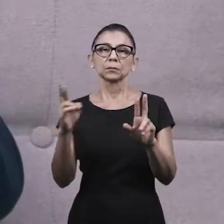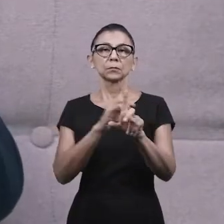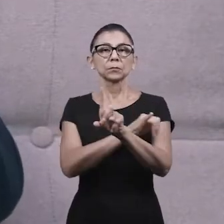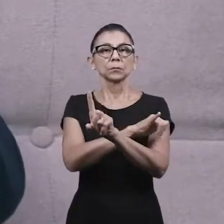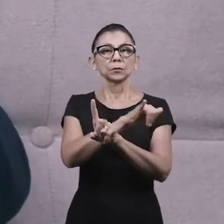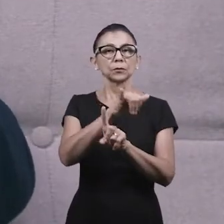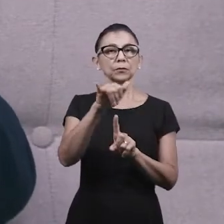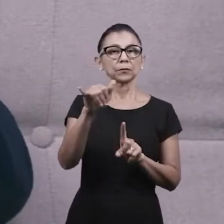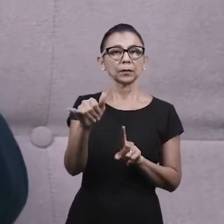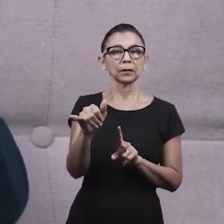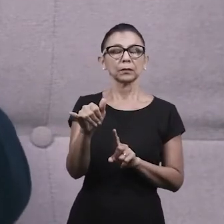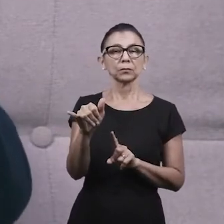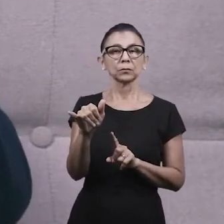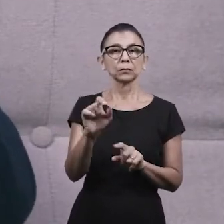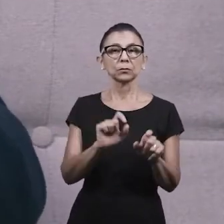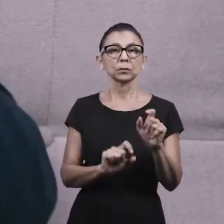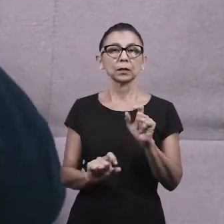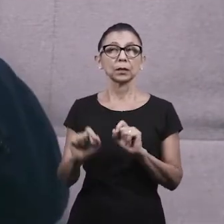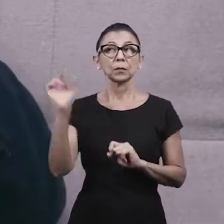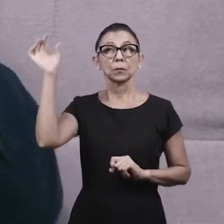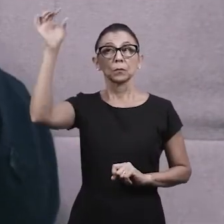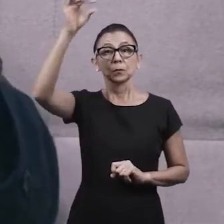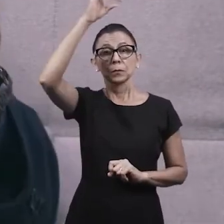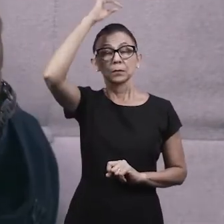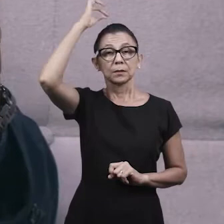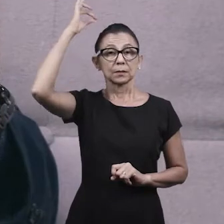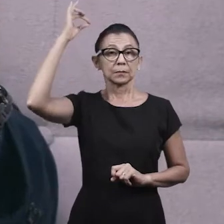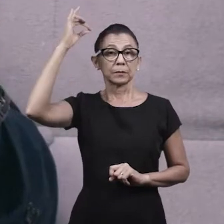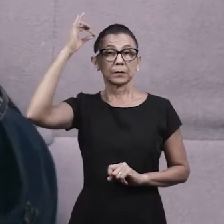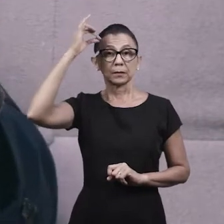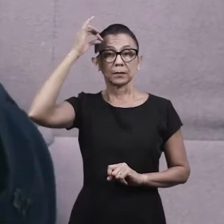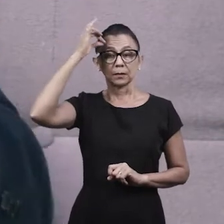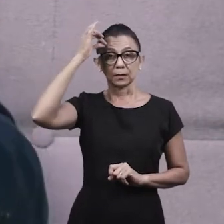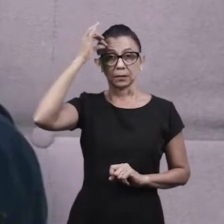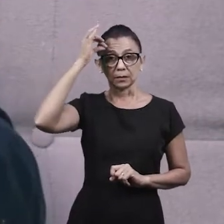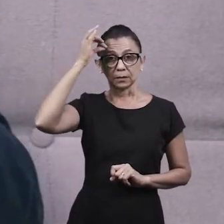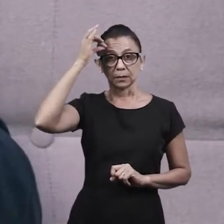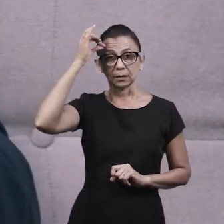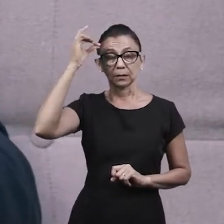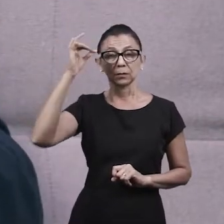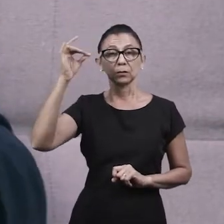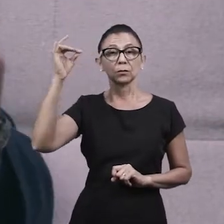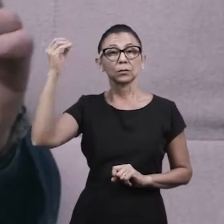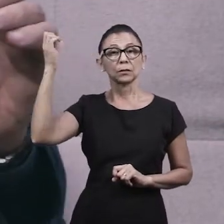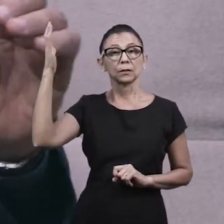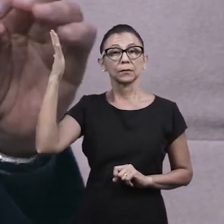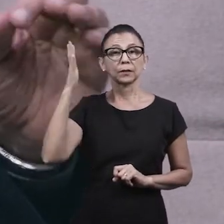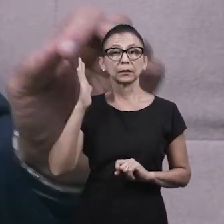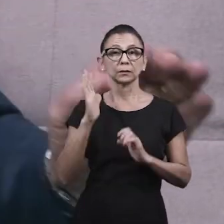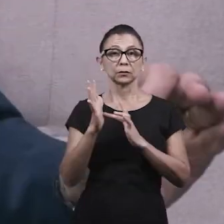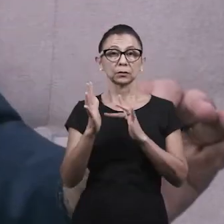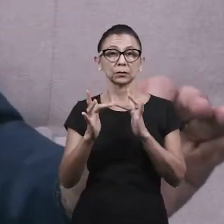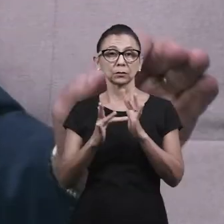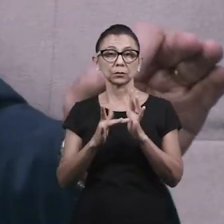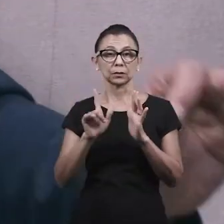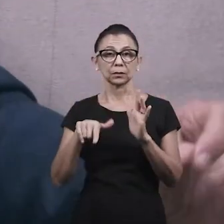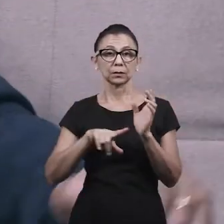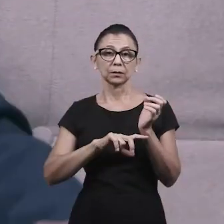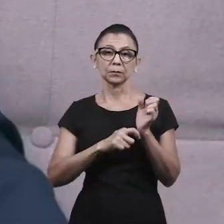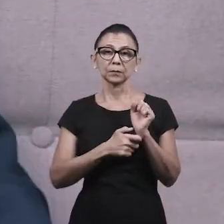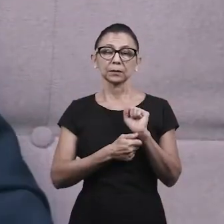Un parallèle prophétique notable que le Saint-Esprit seulement révèle